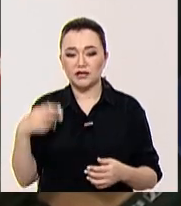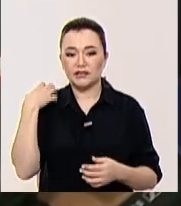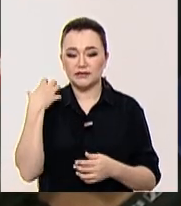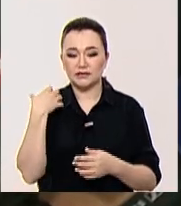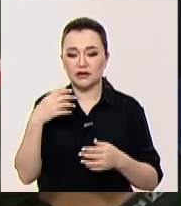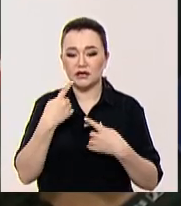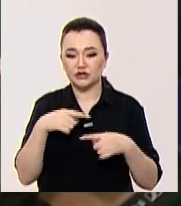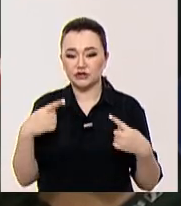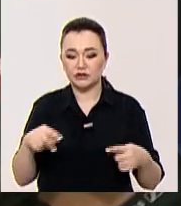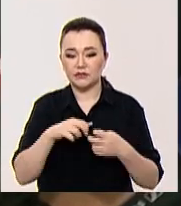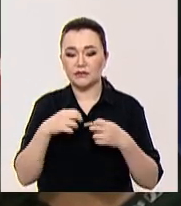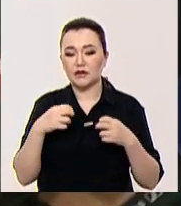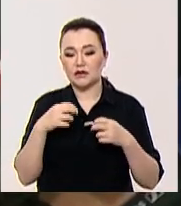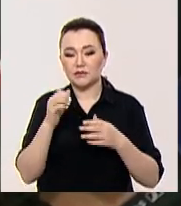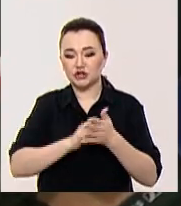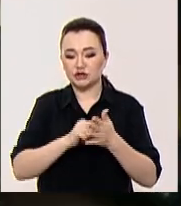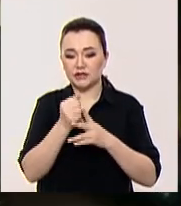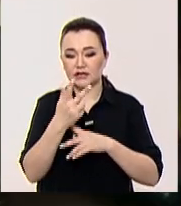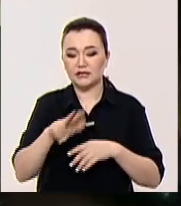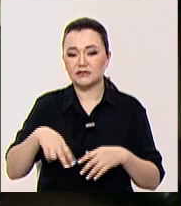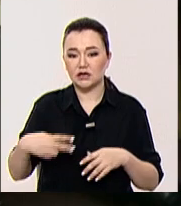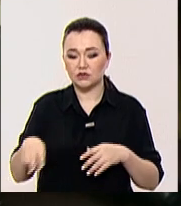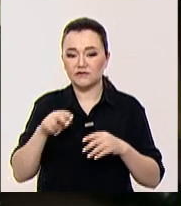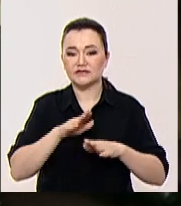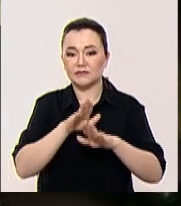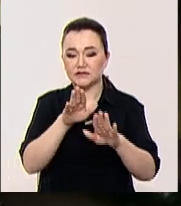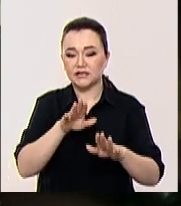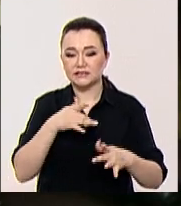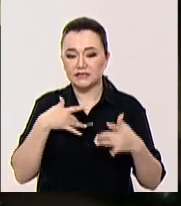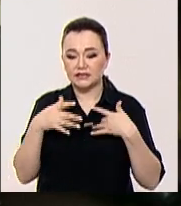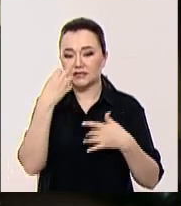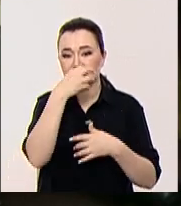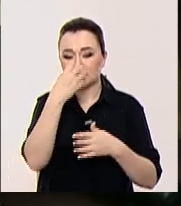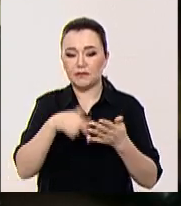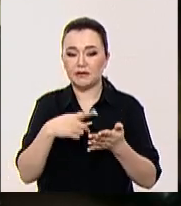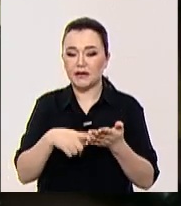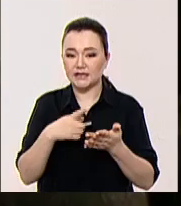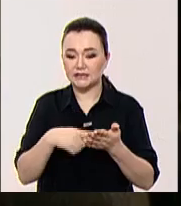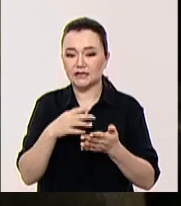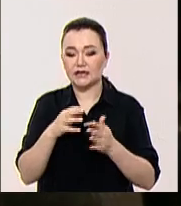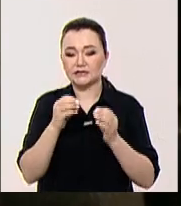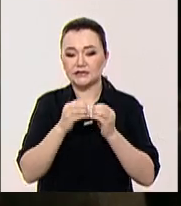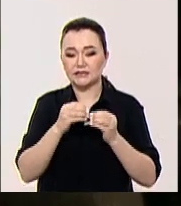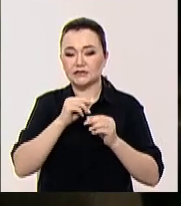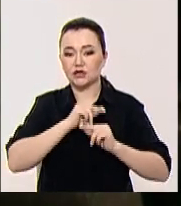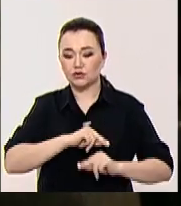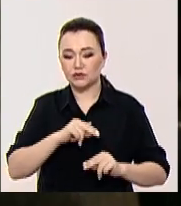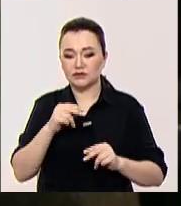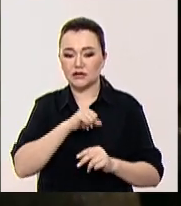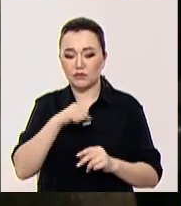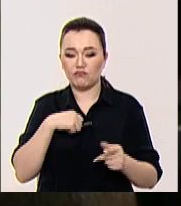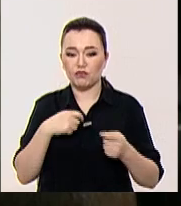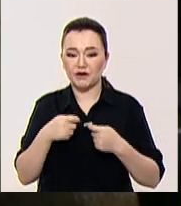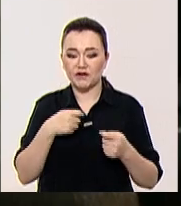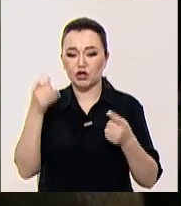различным причинам уволили 13 директоров и заместителей театров, цирка, библиотек, 10 сотрудников самого управления